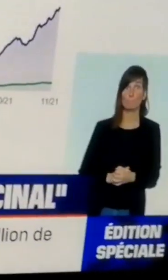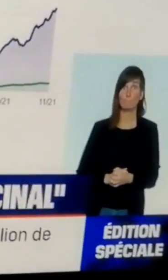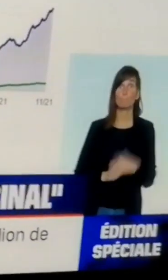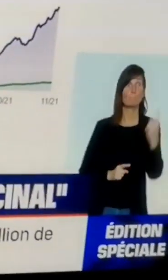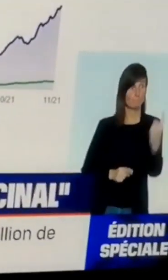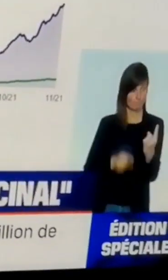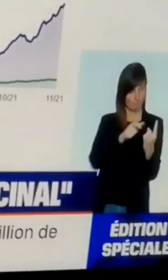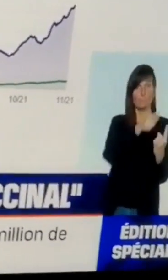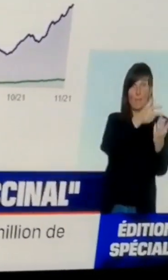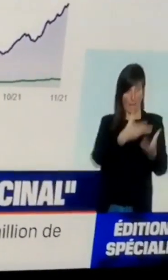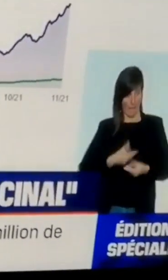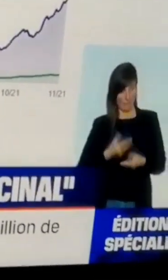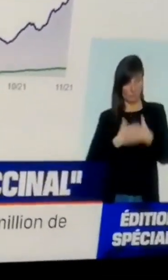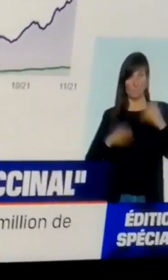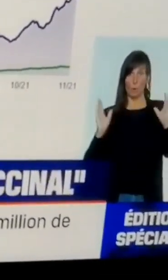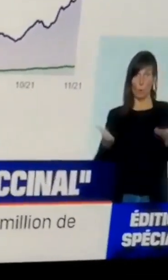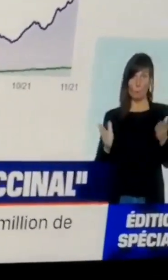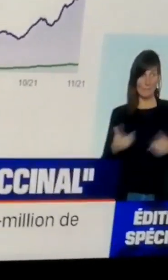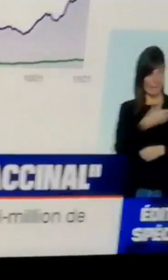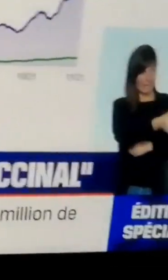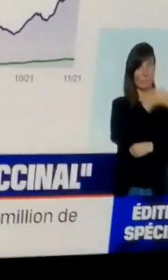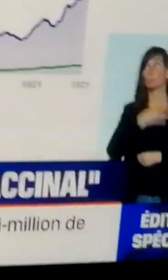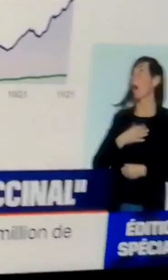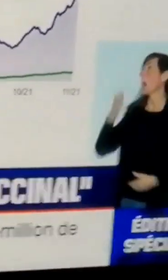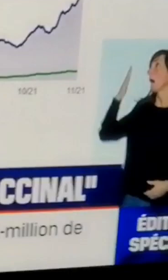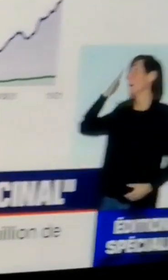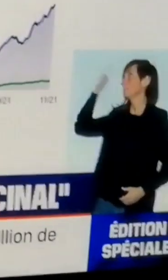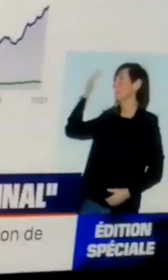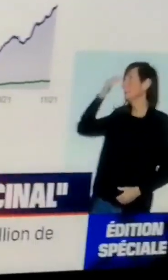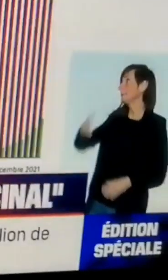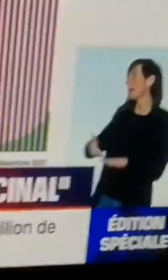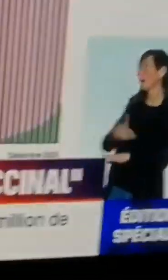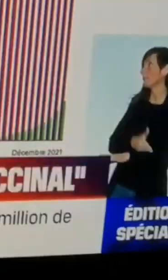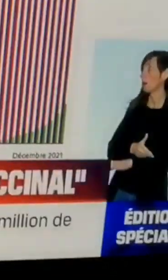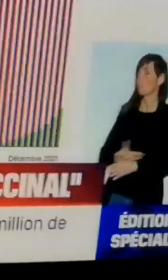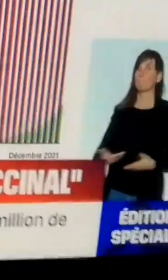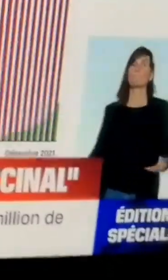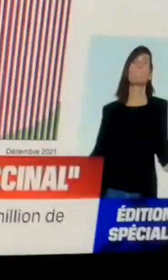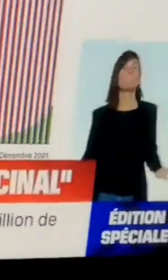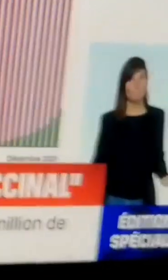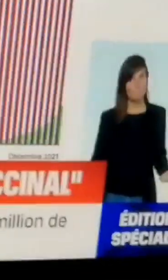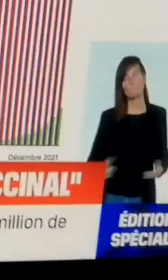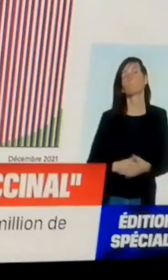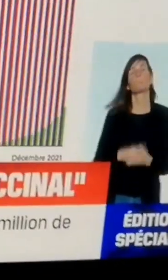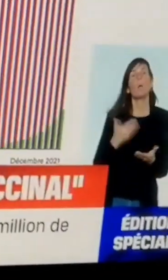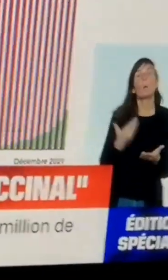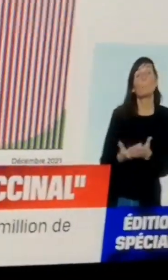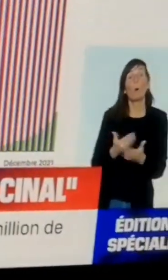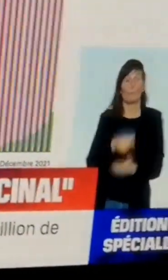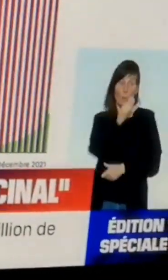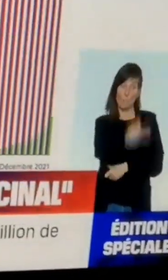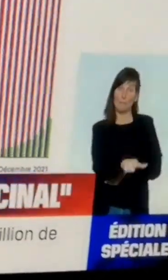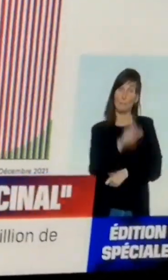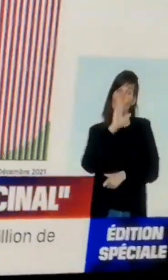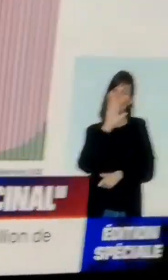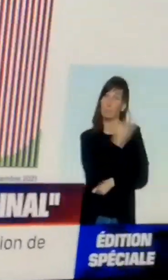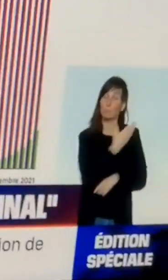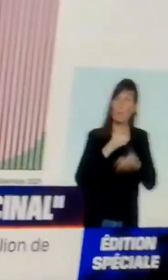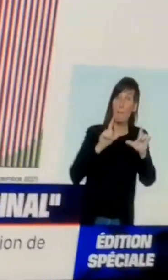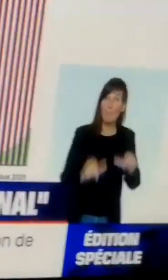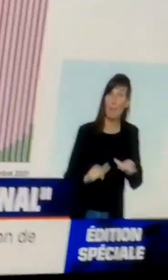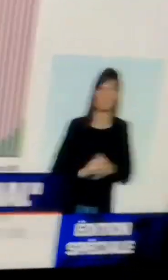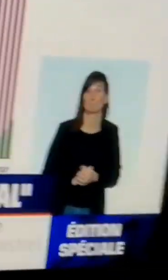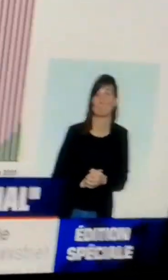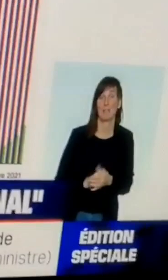qui les prennent en charge? Si j'avais su, si j'avais su. Il est rassurant d'ailleurs de constater que certains changent d'avis.